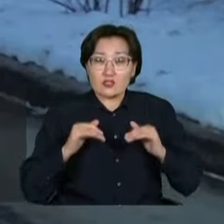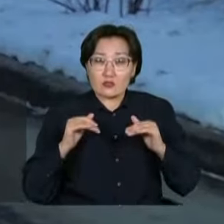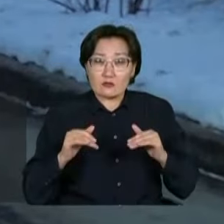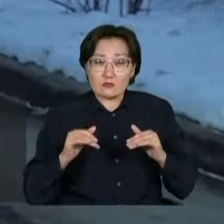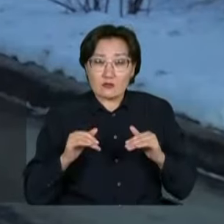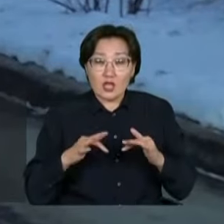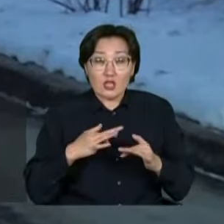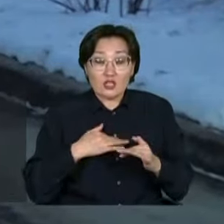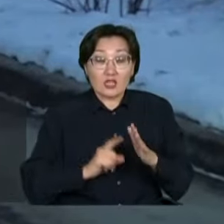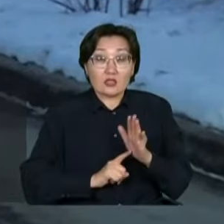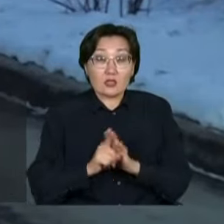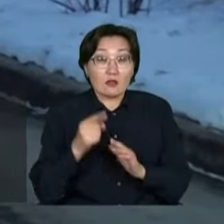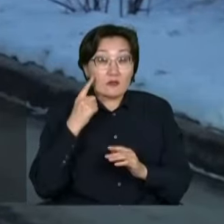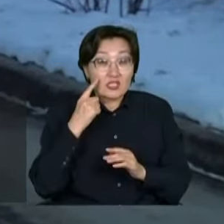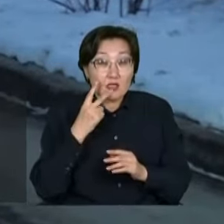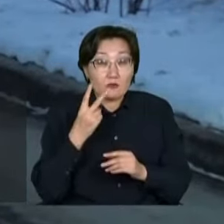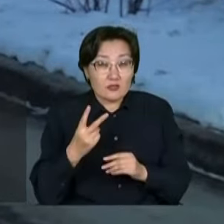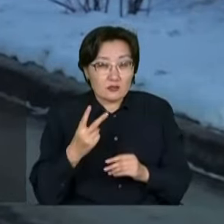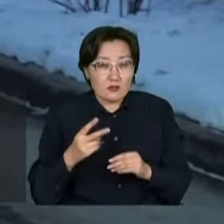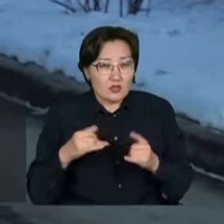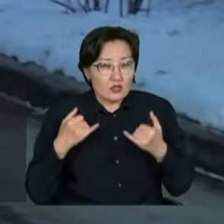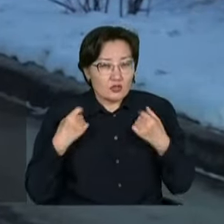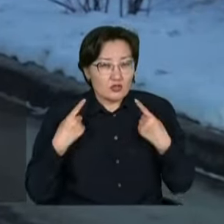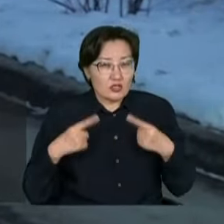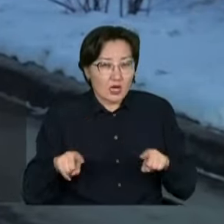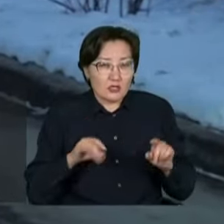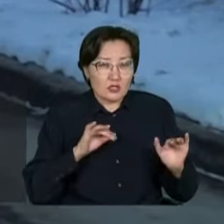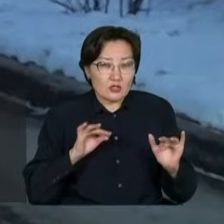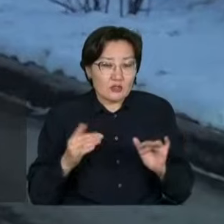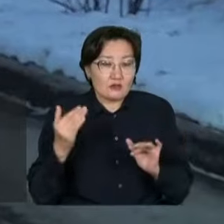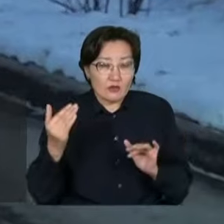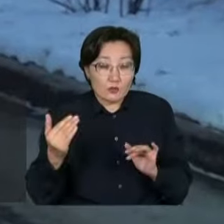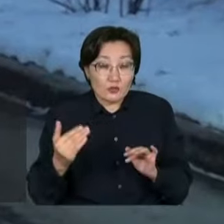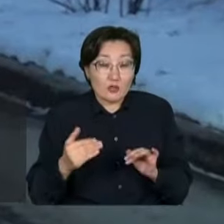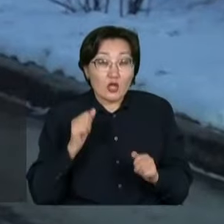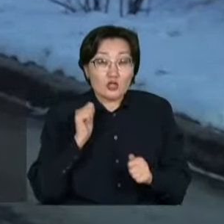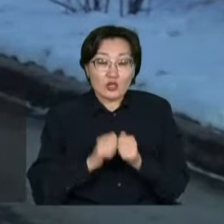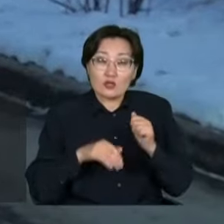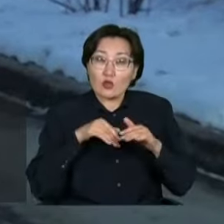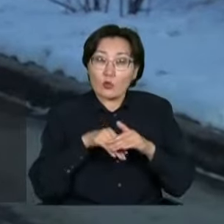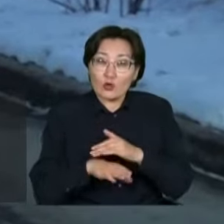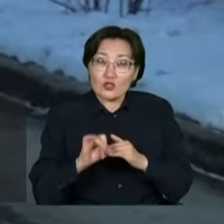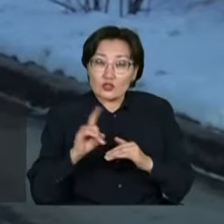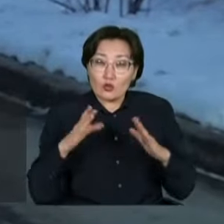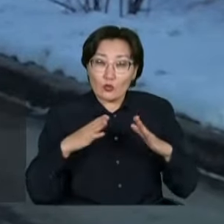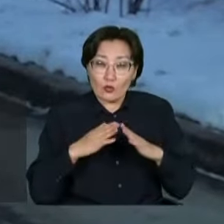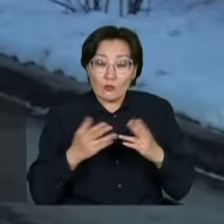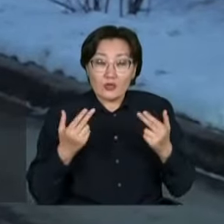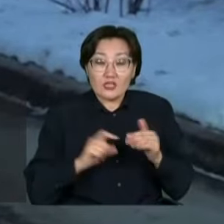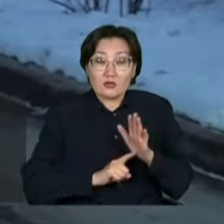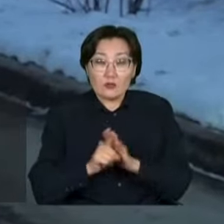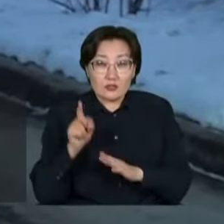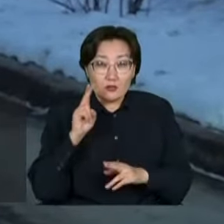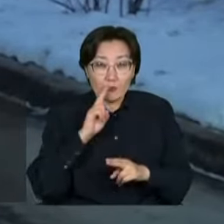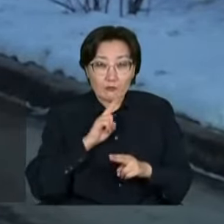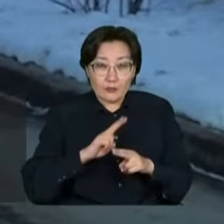вышло. Я начала замечать странные его действия. Часто уходы из дома. Да, начали пропадать